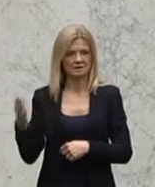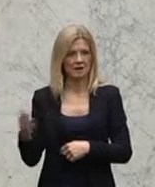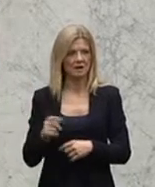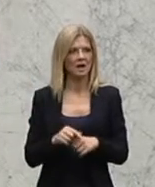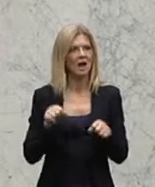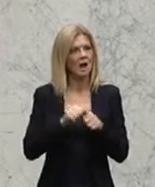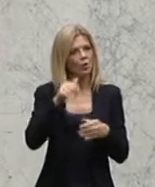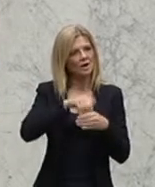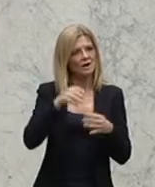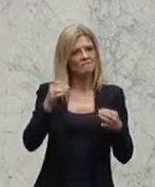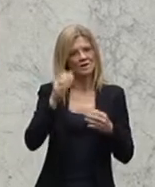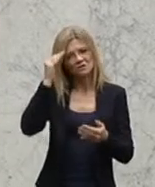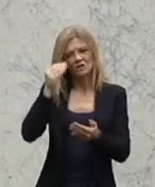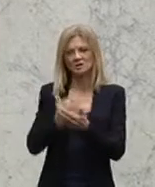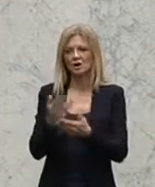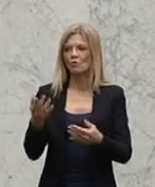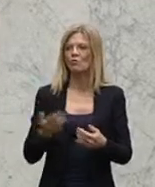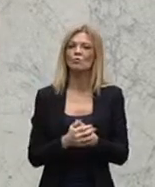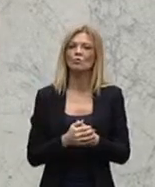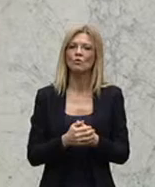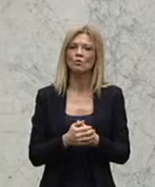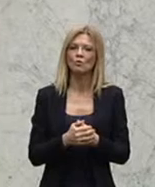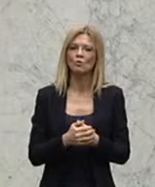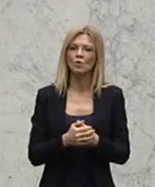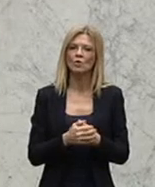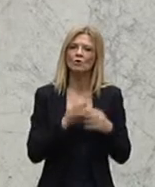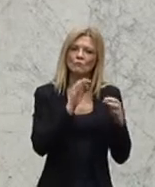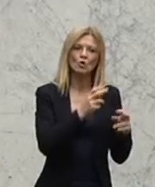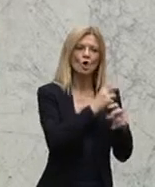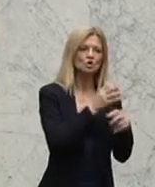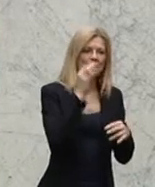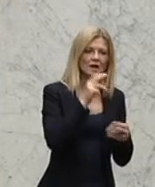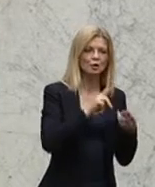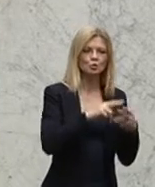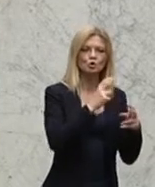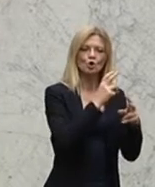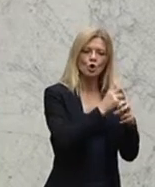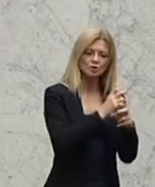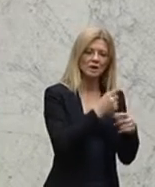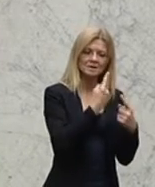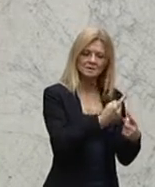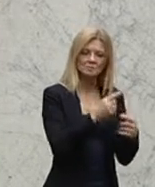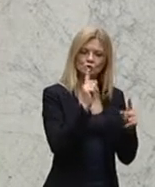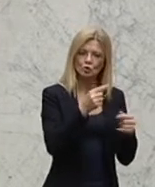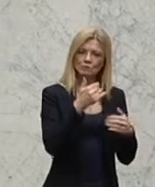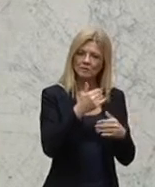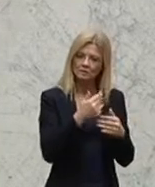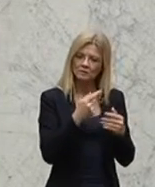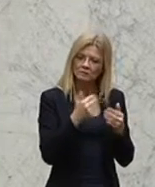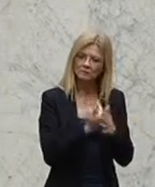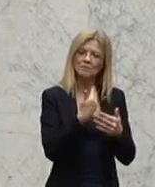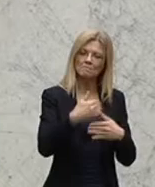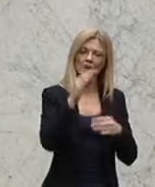der Österreicherinnen und Österreicher in ihre Exekutive. Jede Generation von Polizistinnen